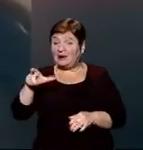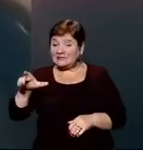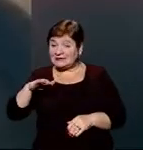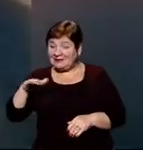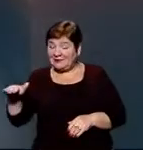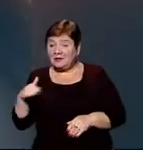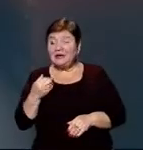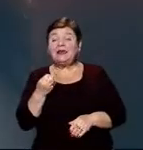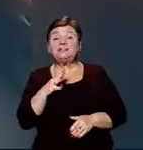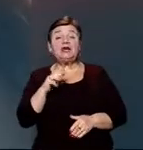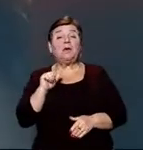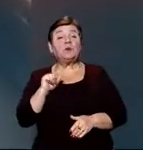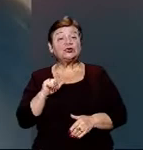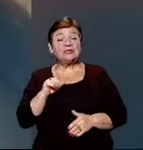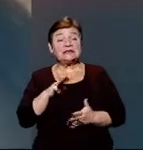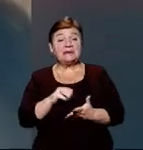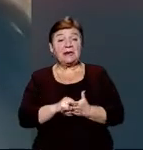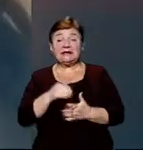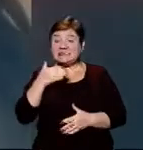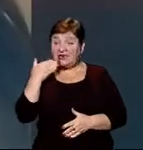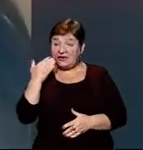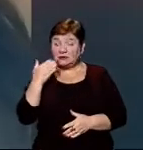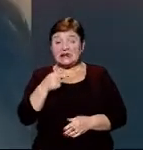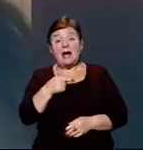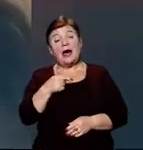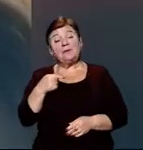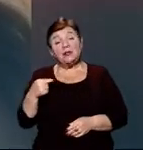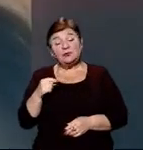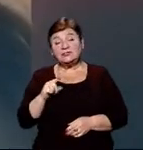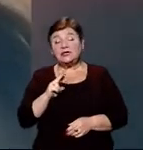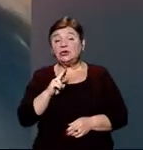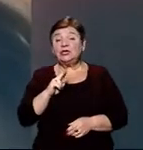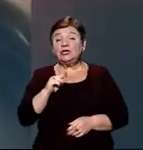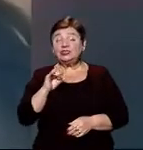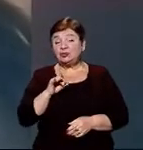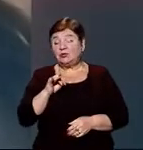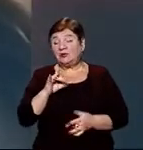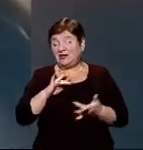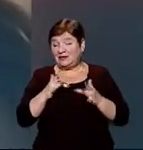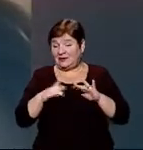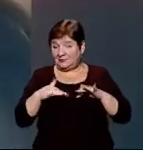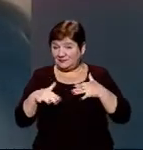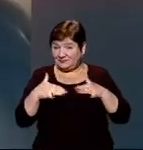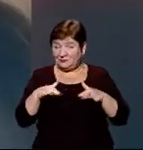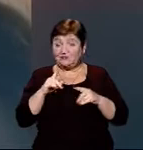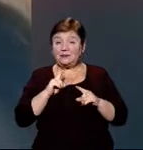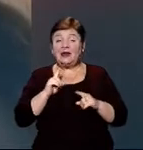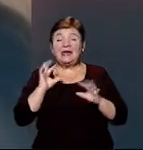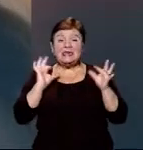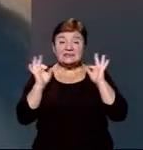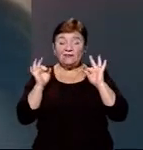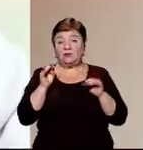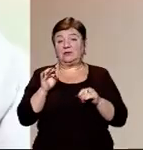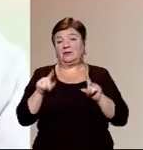і ще можна займатися легко, а мінуси в тому, що інколи знає глючити і звук